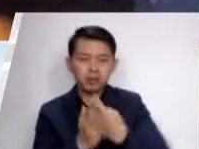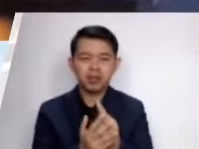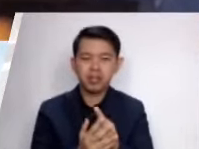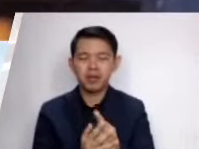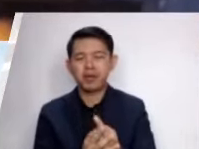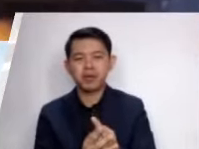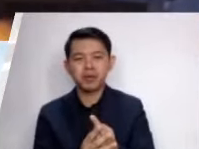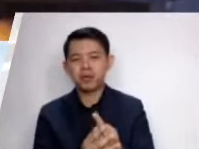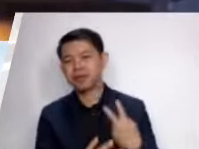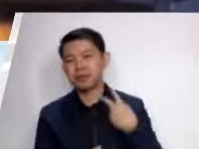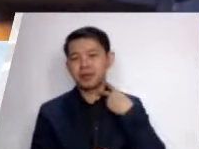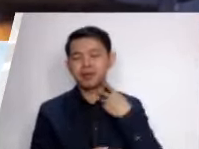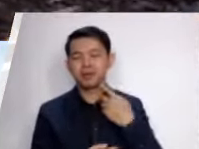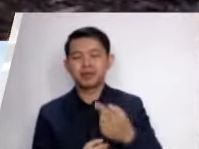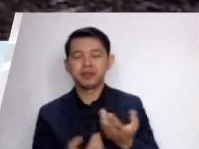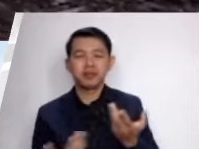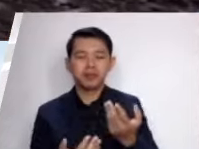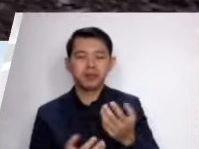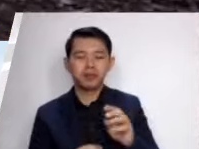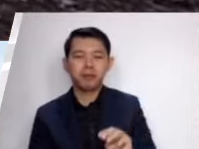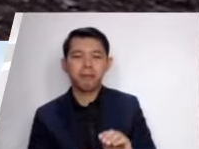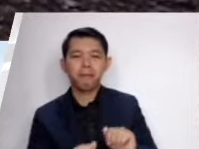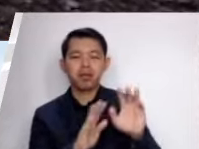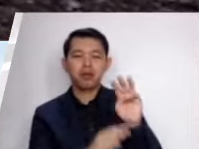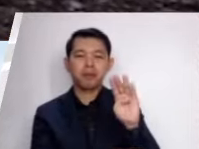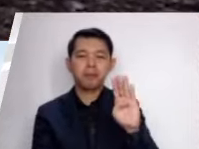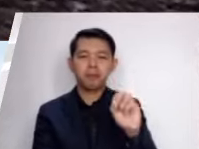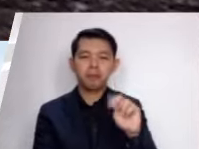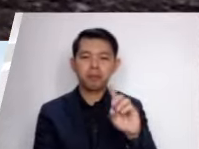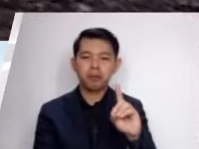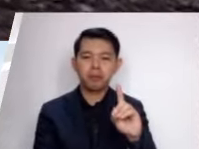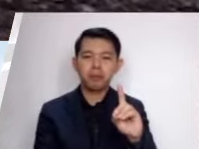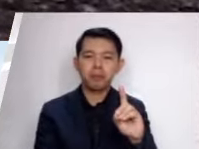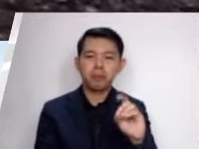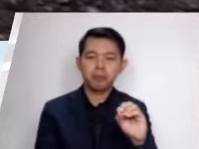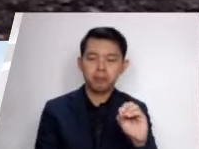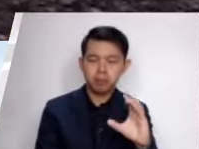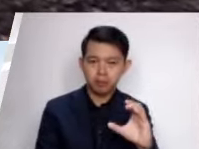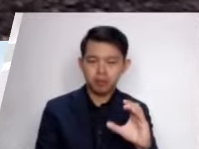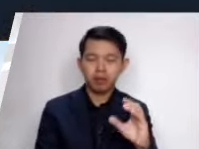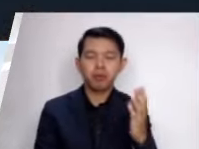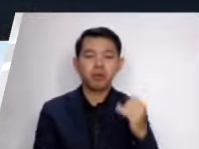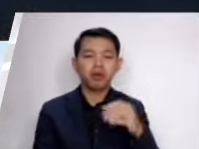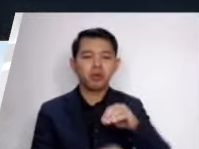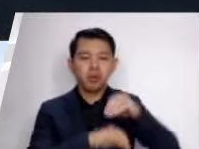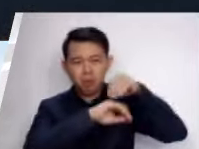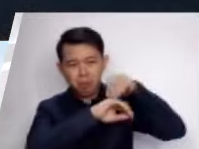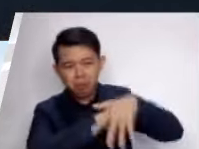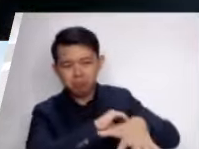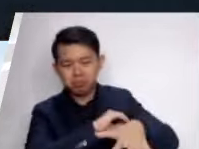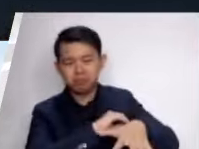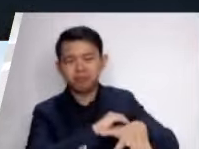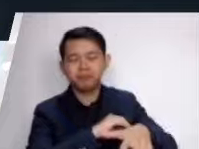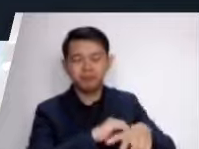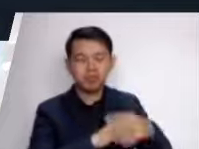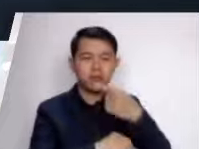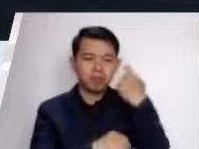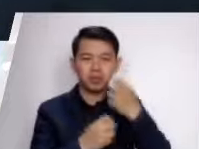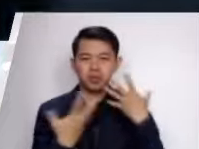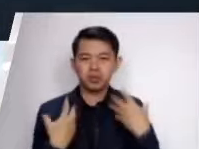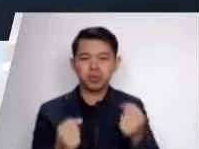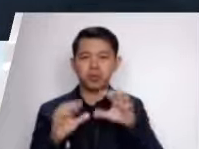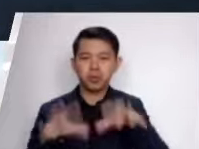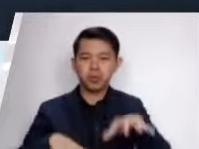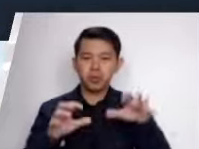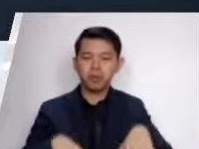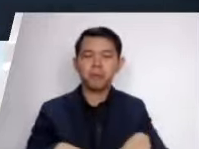sa Bontoc Mountain Province dahil sa landslide na dulot ng naranasang malakas na pag-ulan. Naging possible yan matapos ang